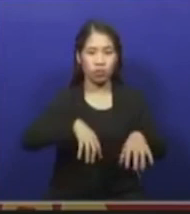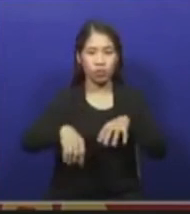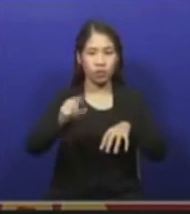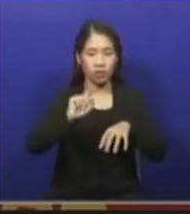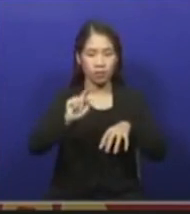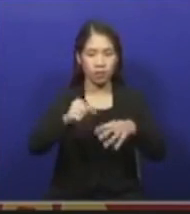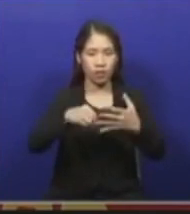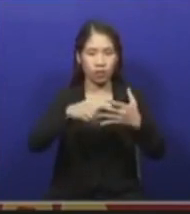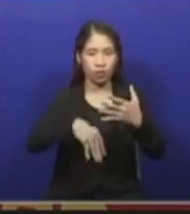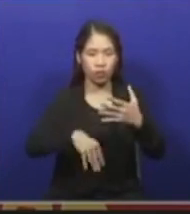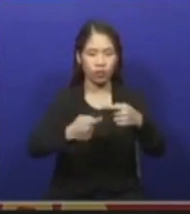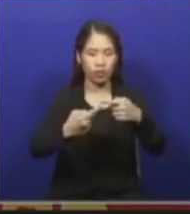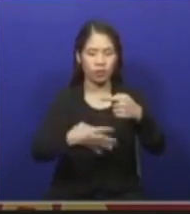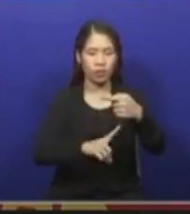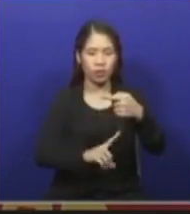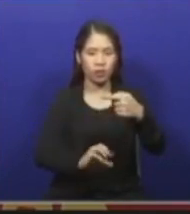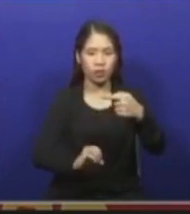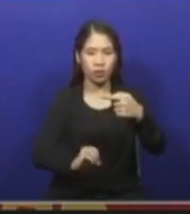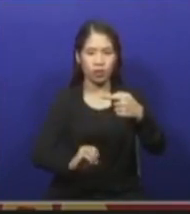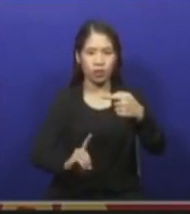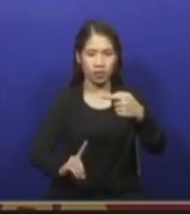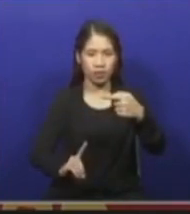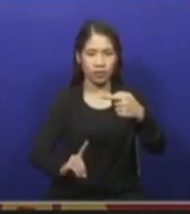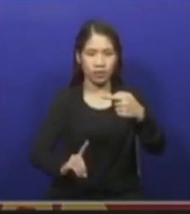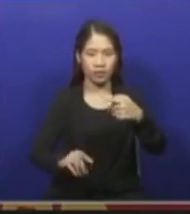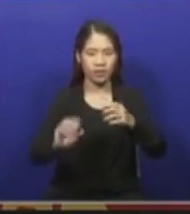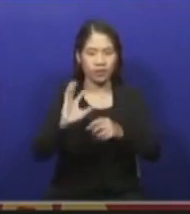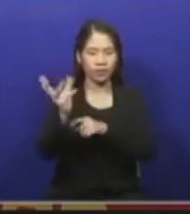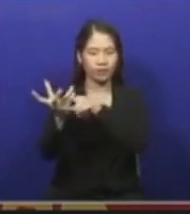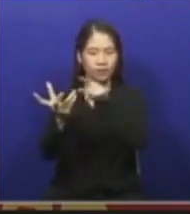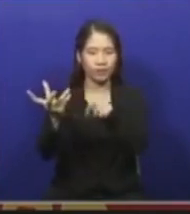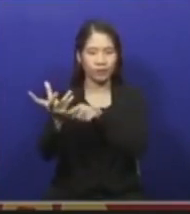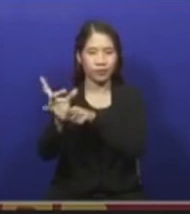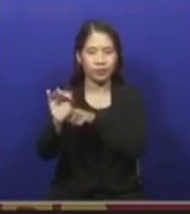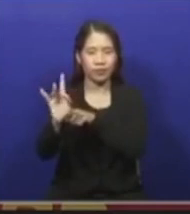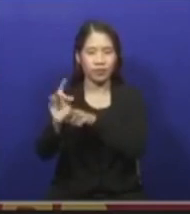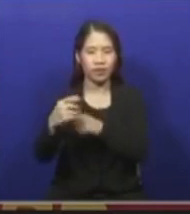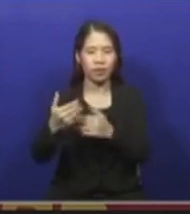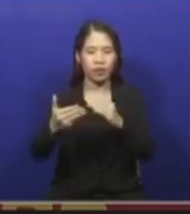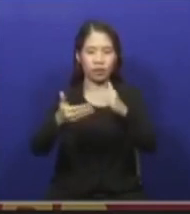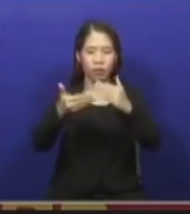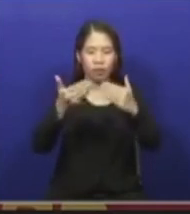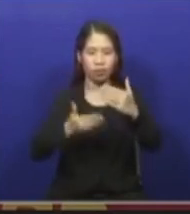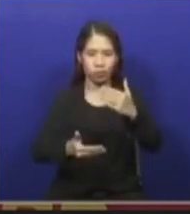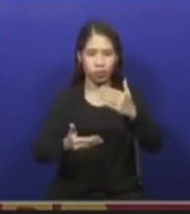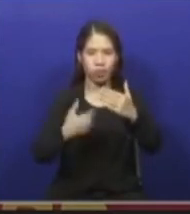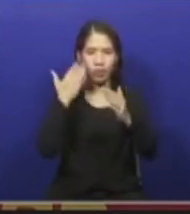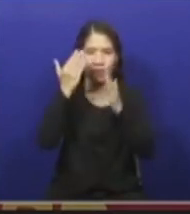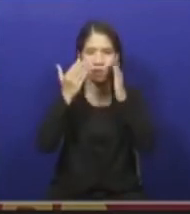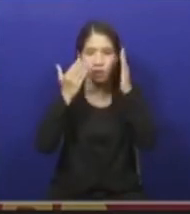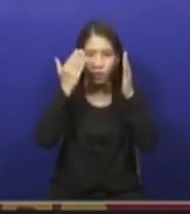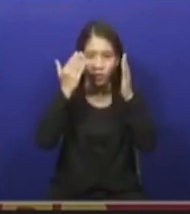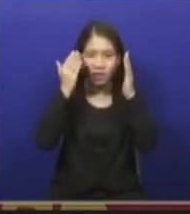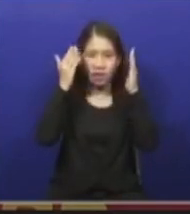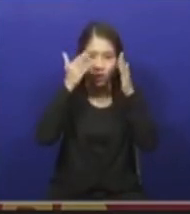ไปอยู่ในอันดับที่101จาก180ประเทศทั่วโลกถอยหลังลงไปอยู่ในระดับเดียวกับอินโดนีเซียเมื่อ10ปีก่อนนั่นเ